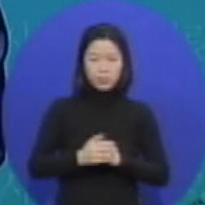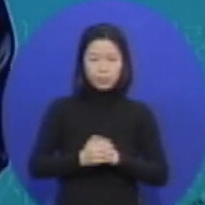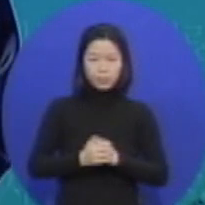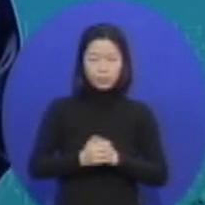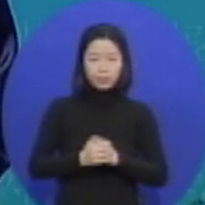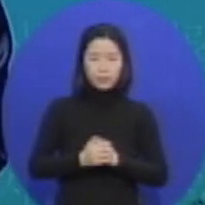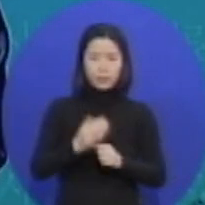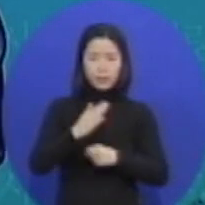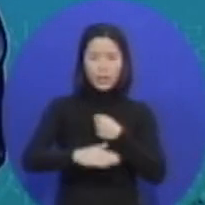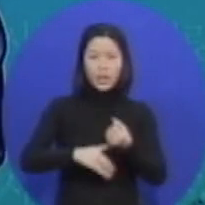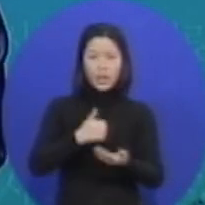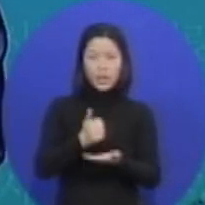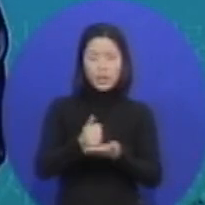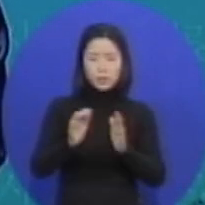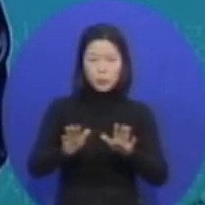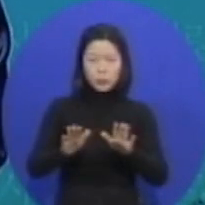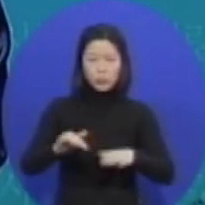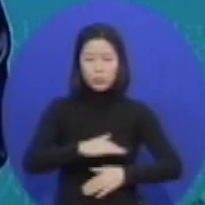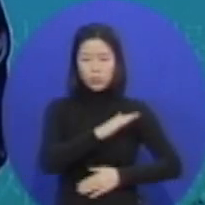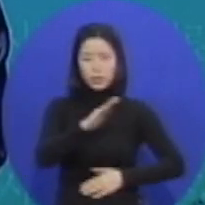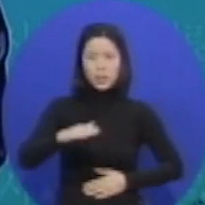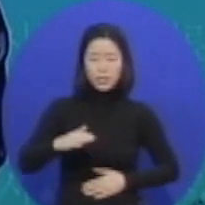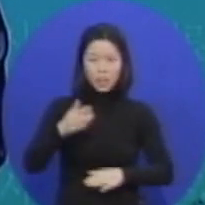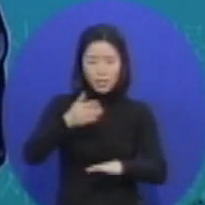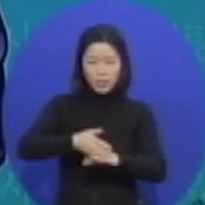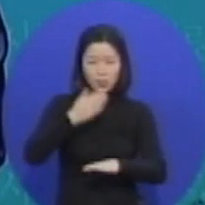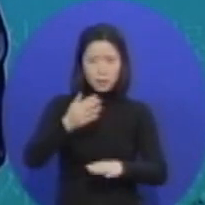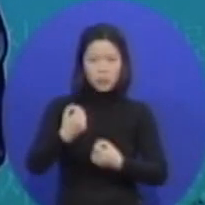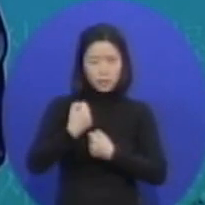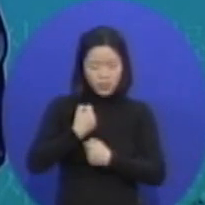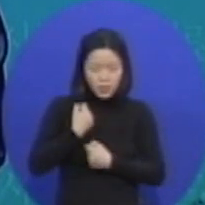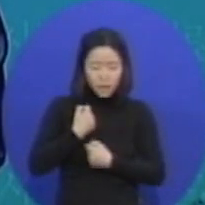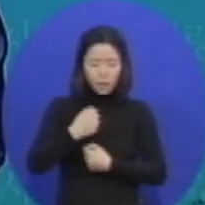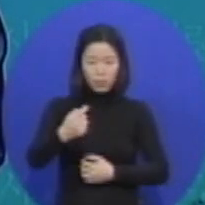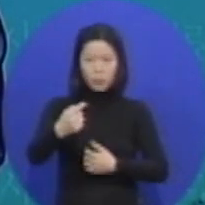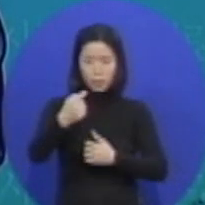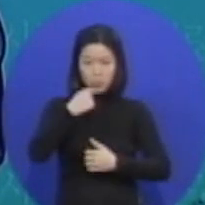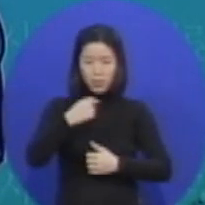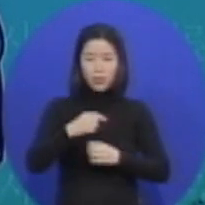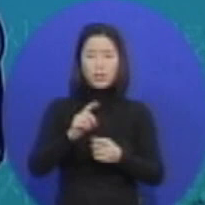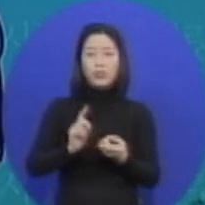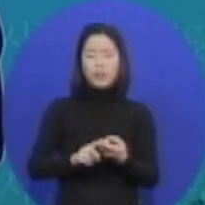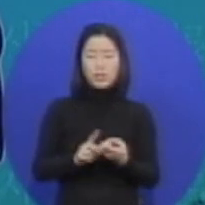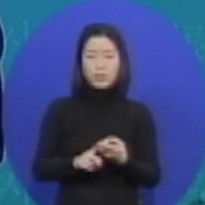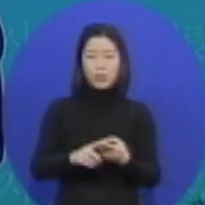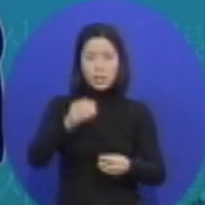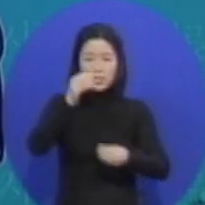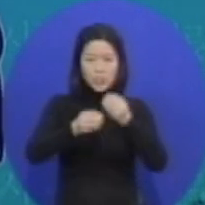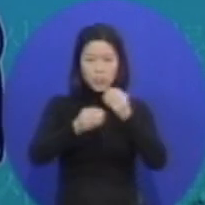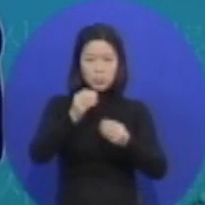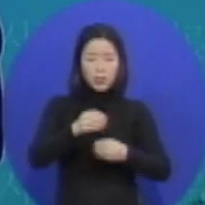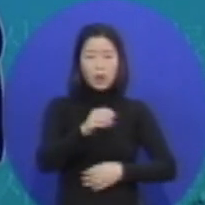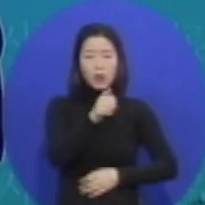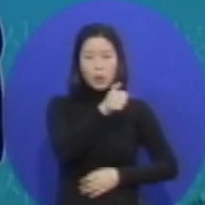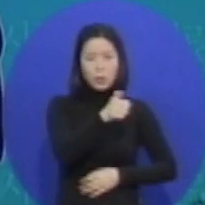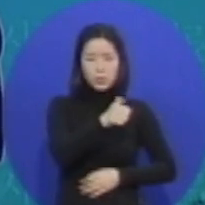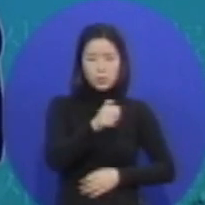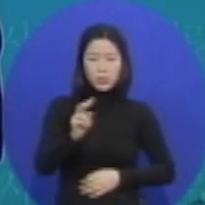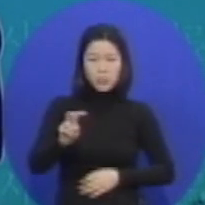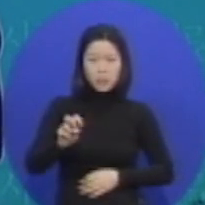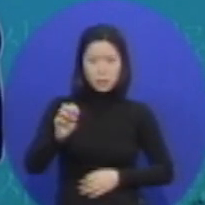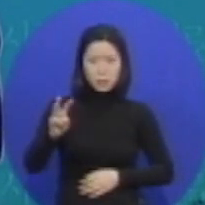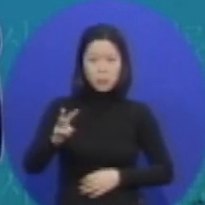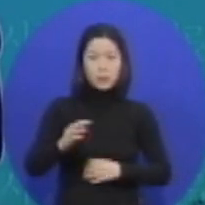하나님이 오늘 우리에게 감사절을 지키라고 하시는 것은 시편 50편 23절에